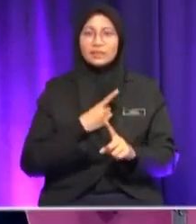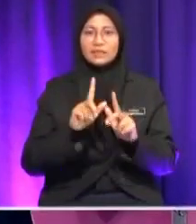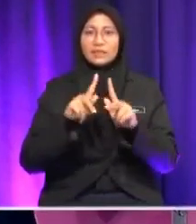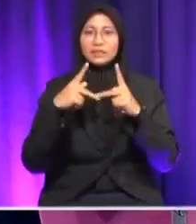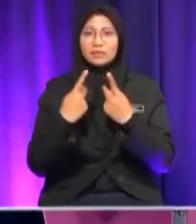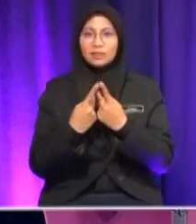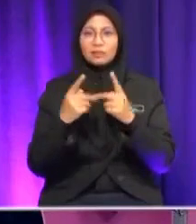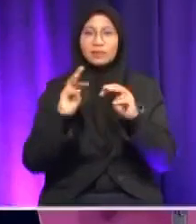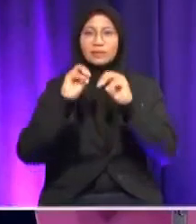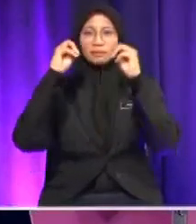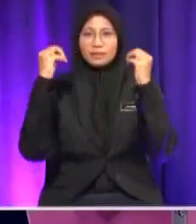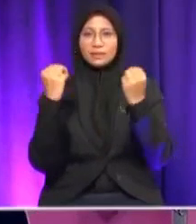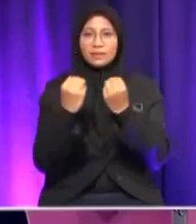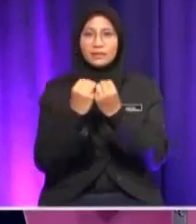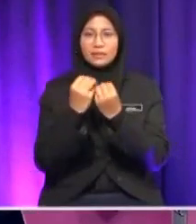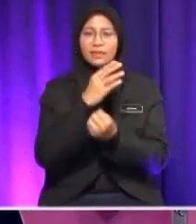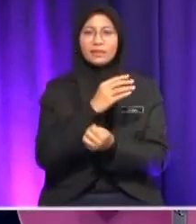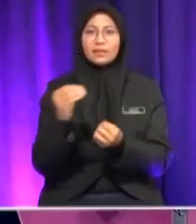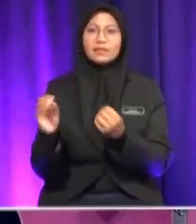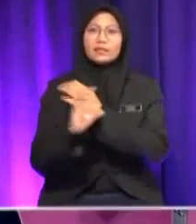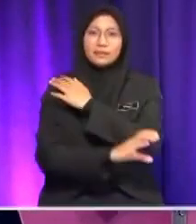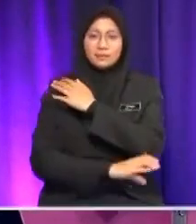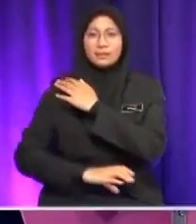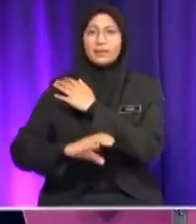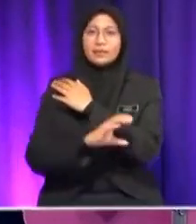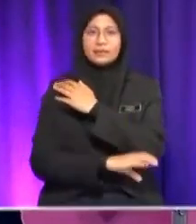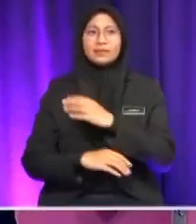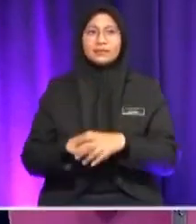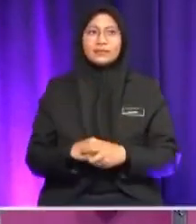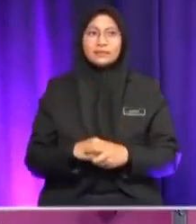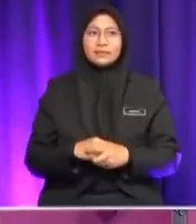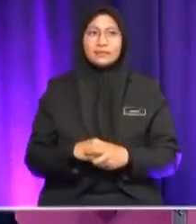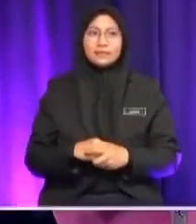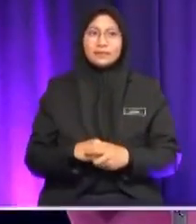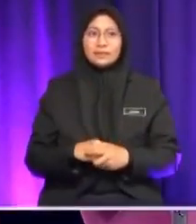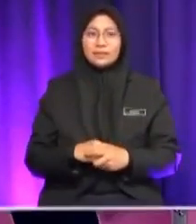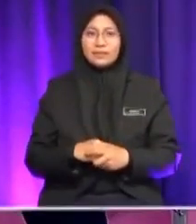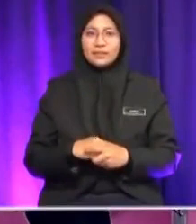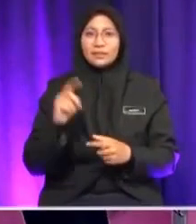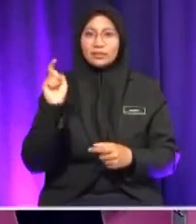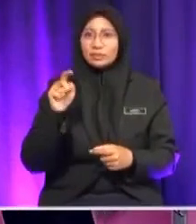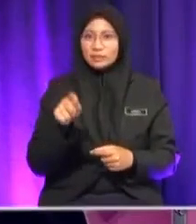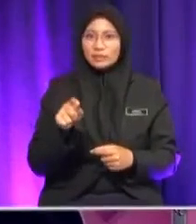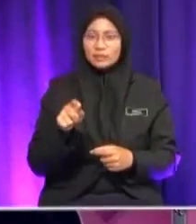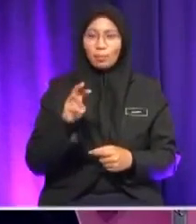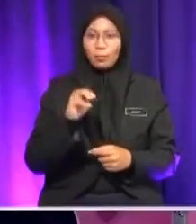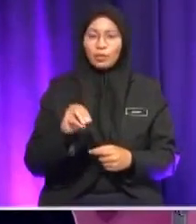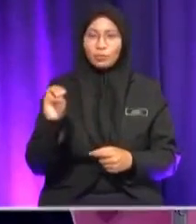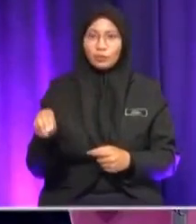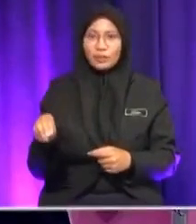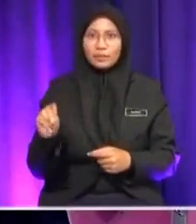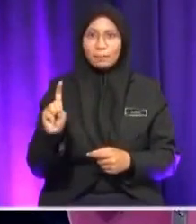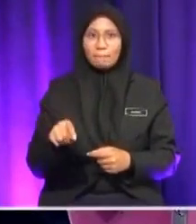kepada masyarakat kita, lalu kepada negara kita. Oleh itu, jelaslah bahawa di sini kita kena